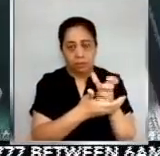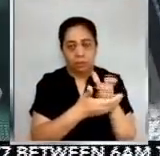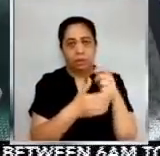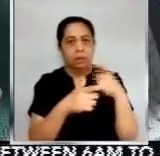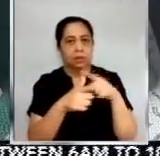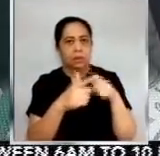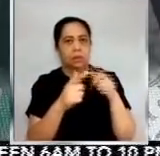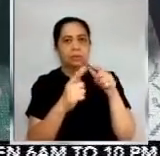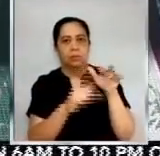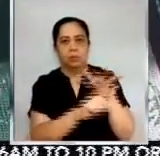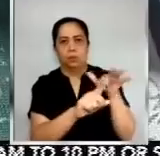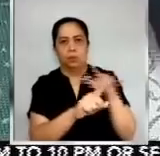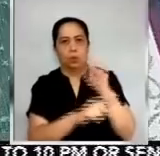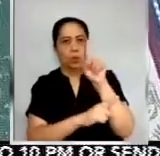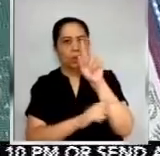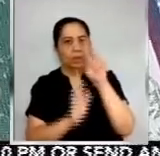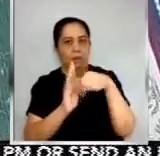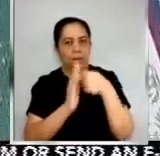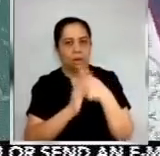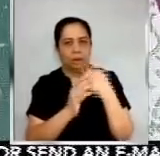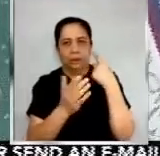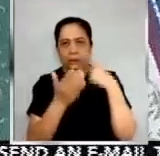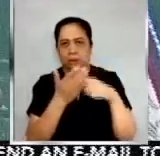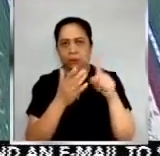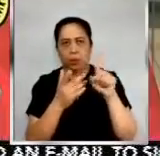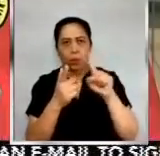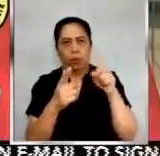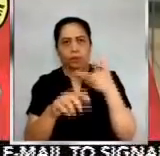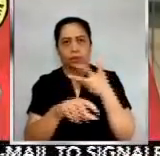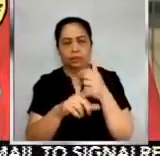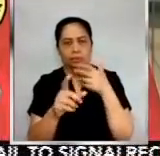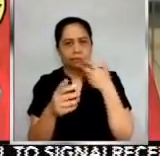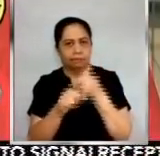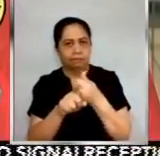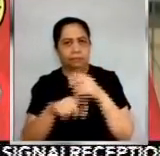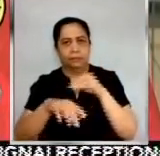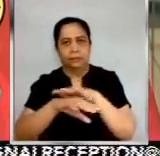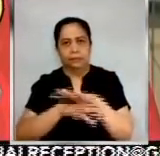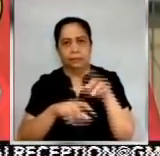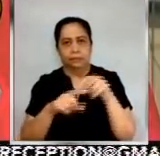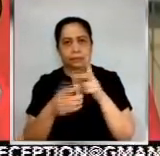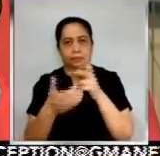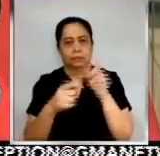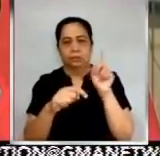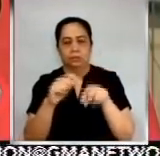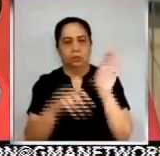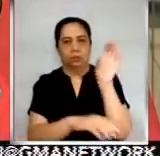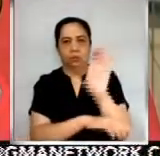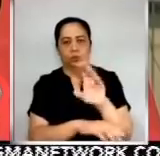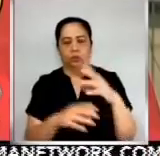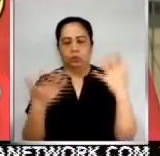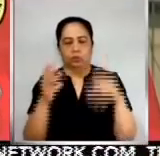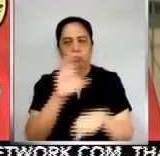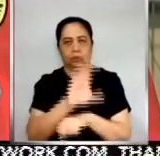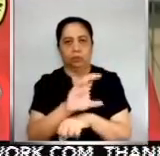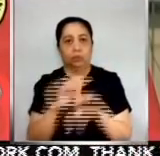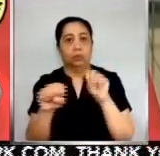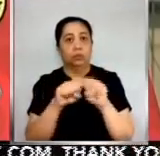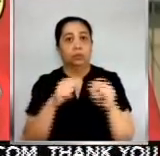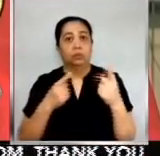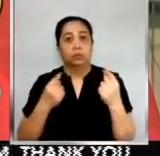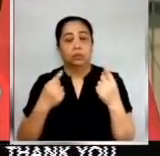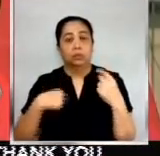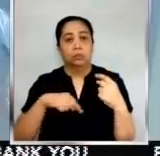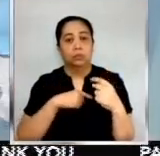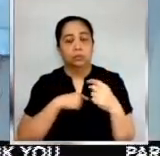isang oras para malaman kung anong epekto nito sa binakunahan. Hindi pwedeng pilitin ang ating mga mamamayan. Kaya ang ginagawa namin, matinding